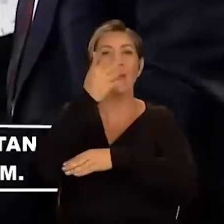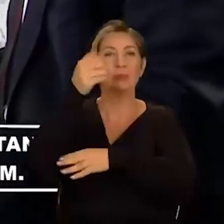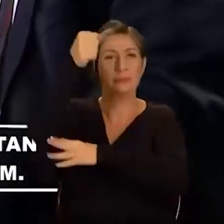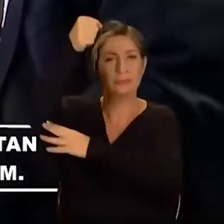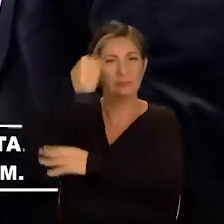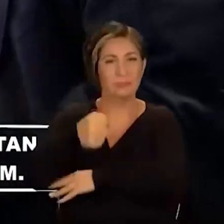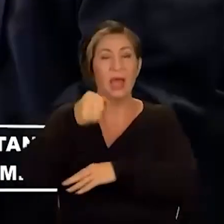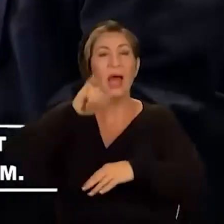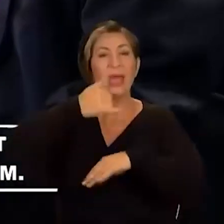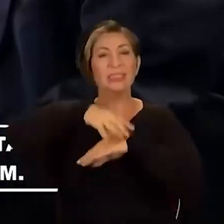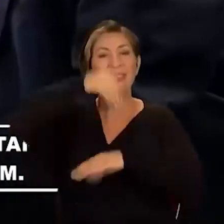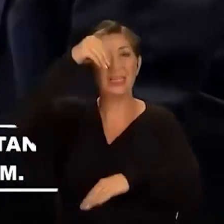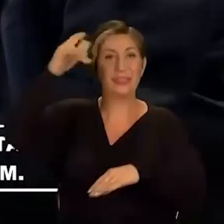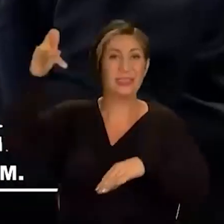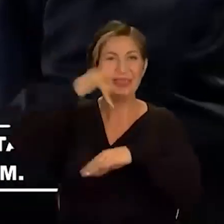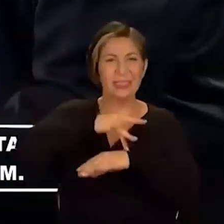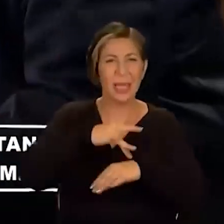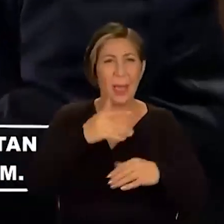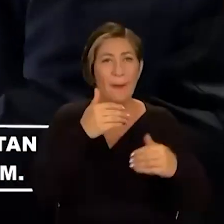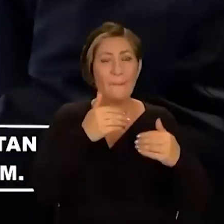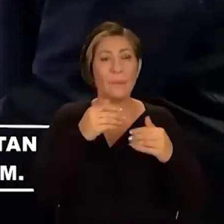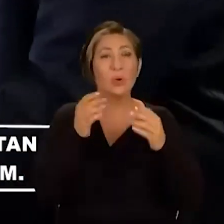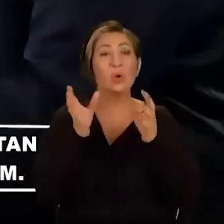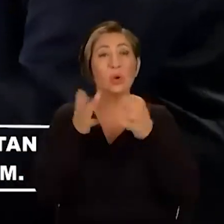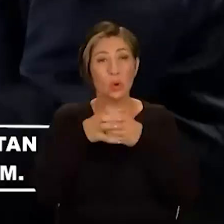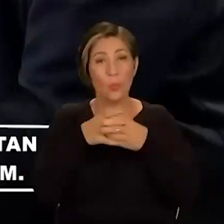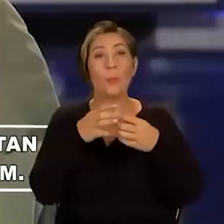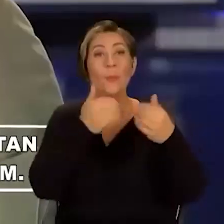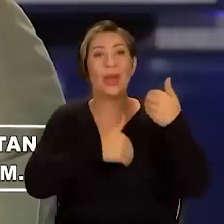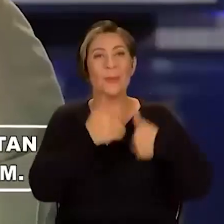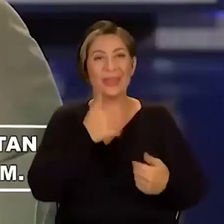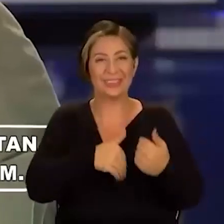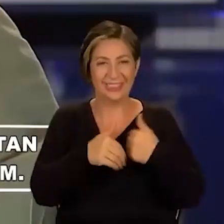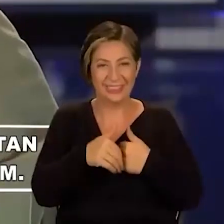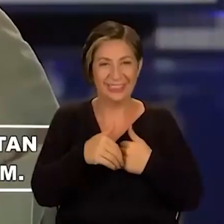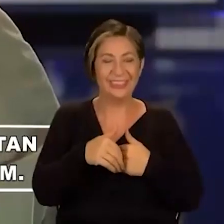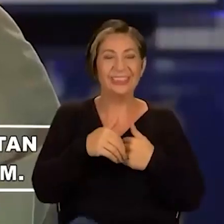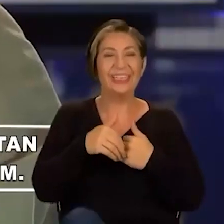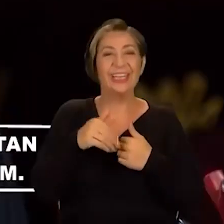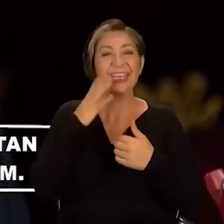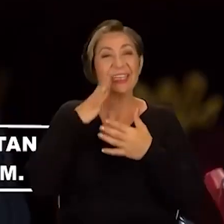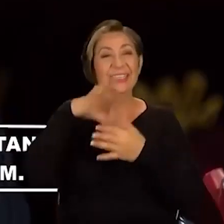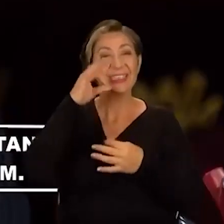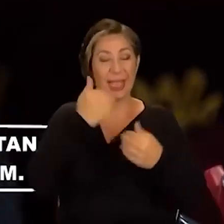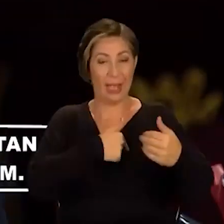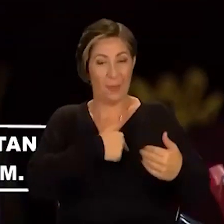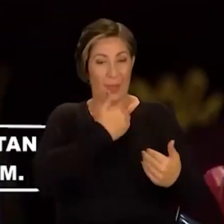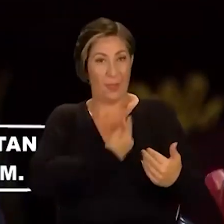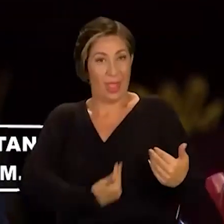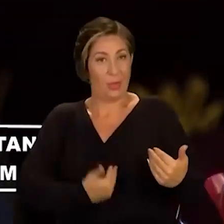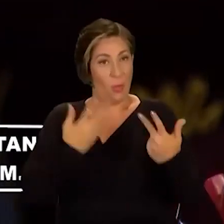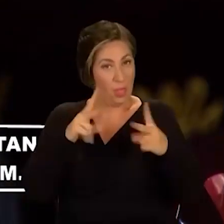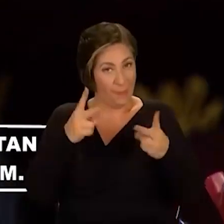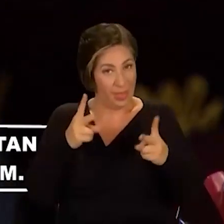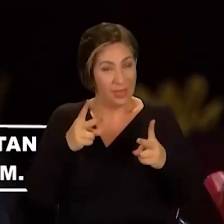Ağrı Dağı'nın zirvesine astık. Kulübün ismi bypass mı? Kulüp bypass. Kulüp bypass. Ve dedik ki insanlar bypass ameliyatı olur.